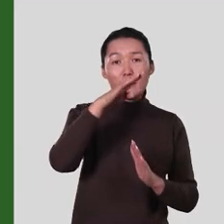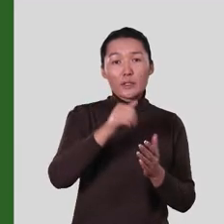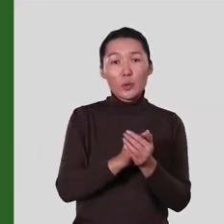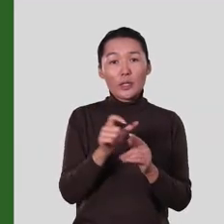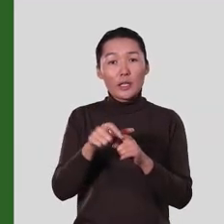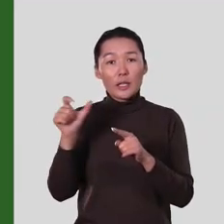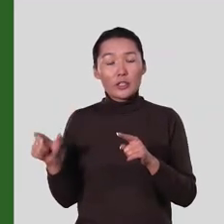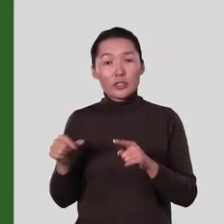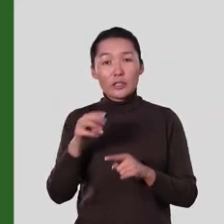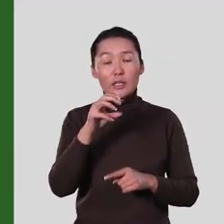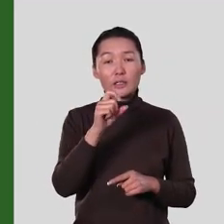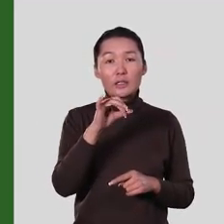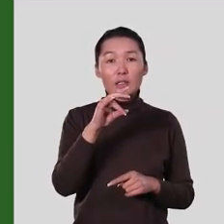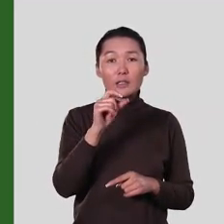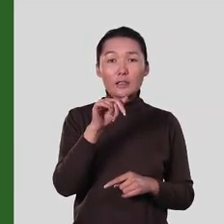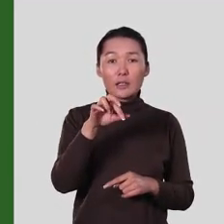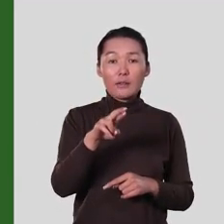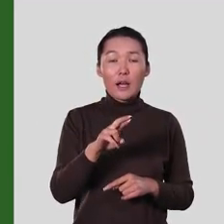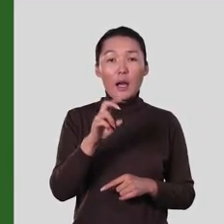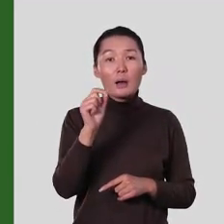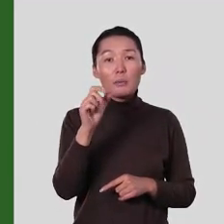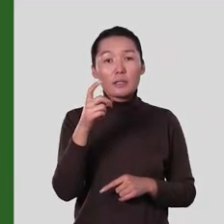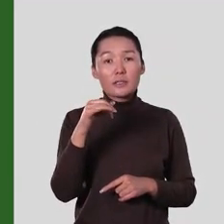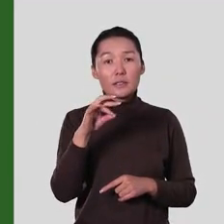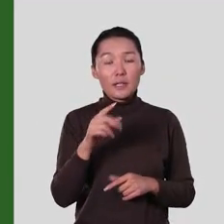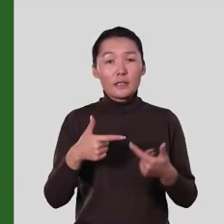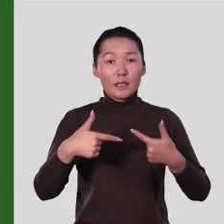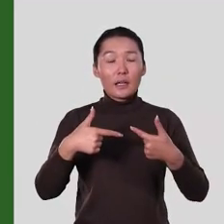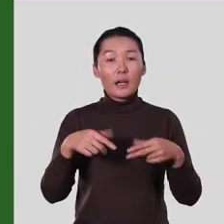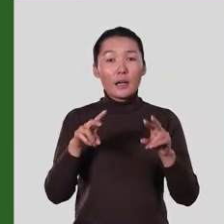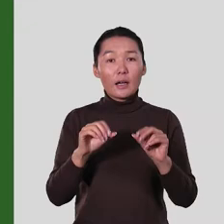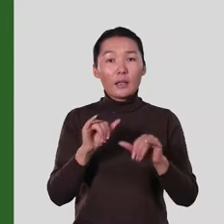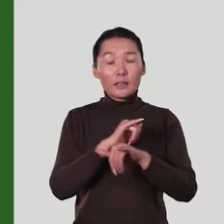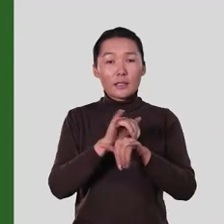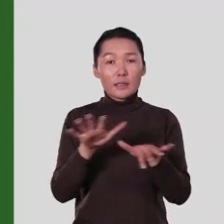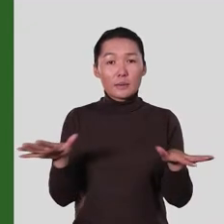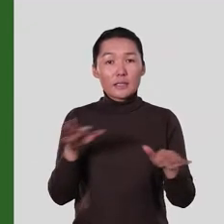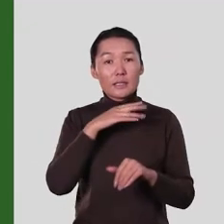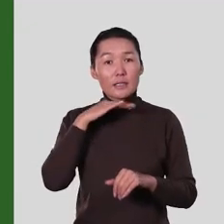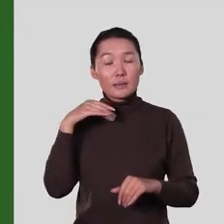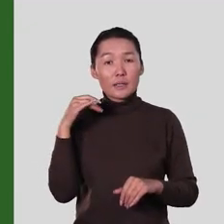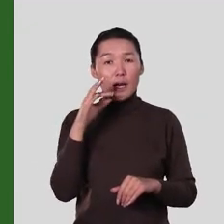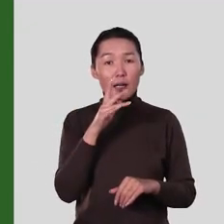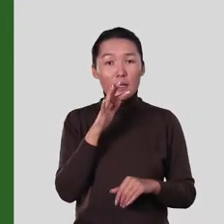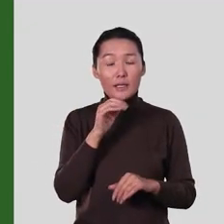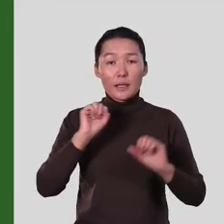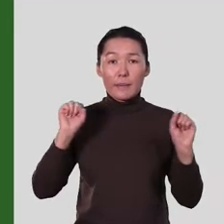частях Таримского бассейна, где распространены многолетние